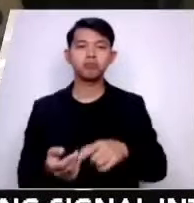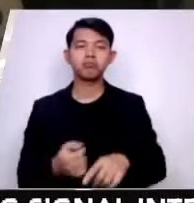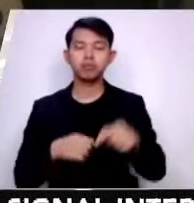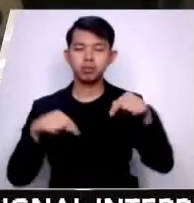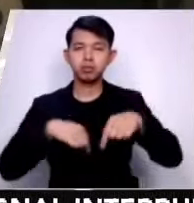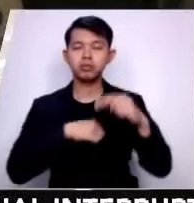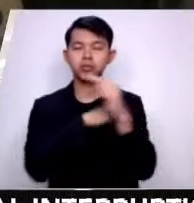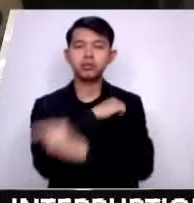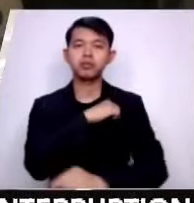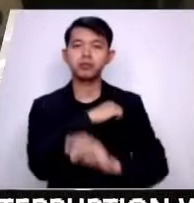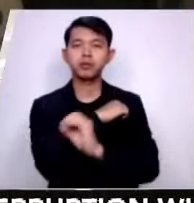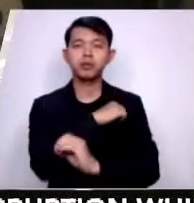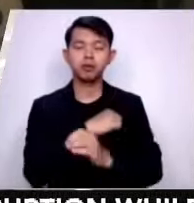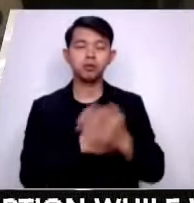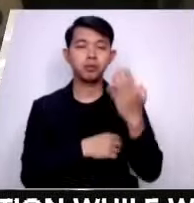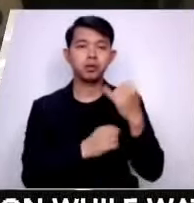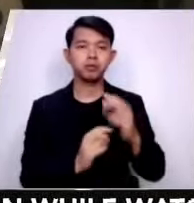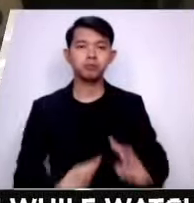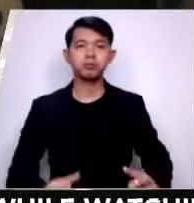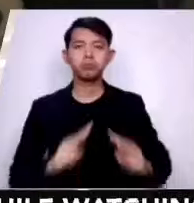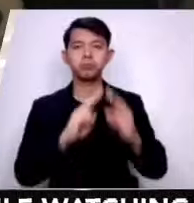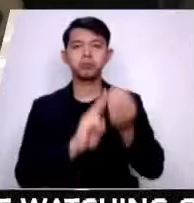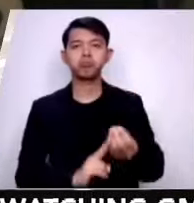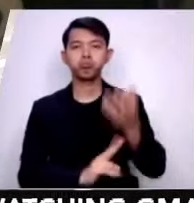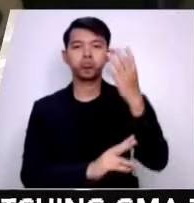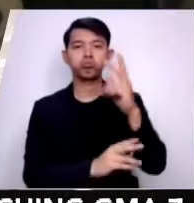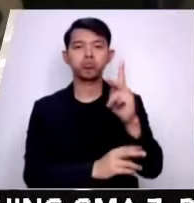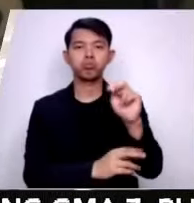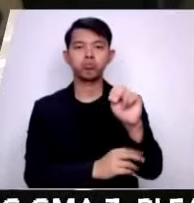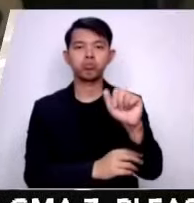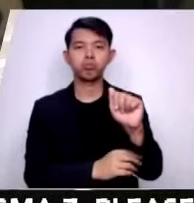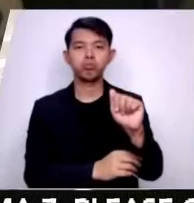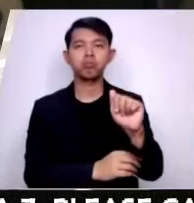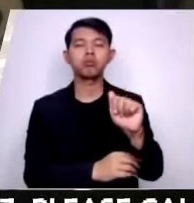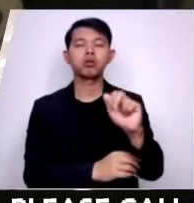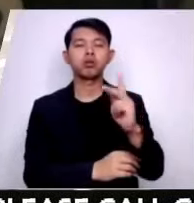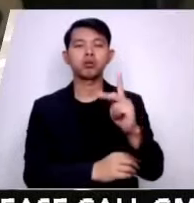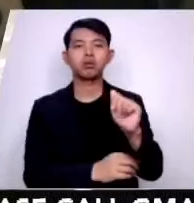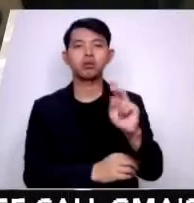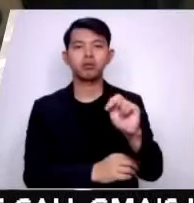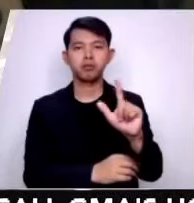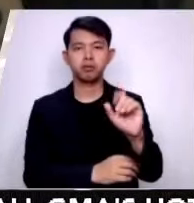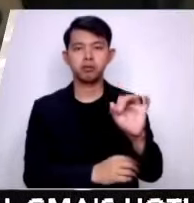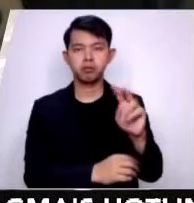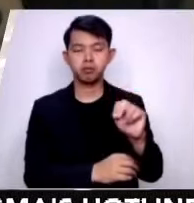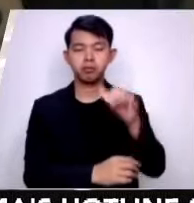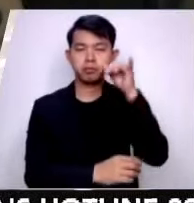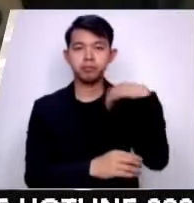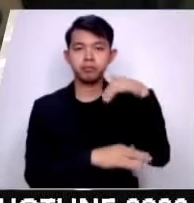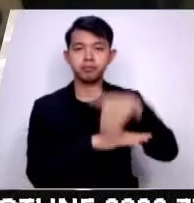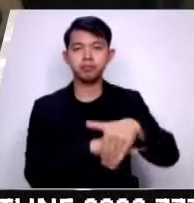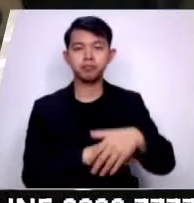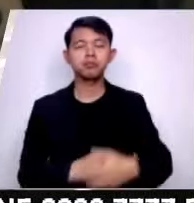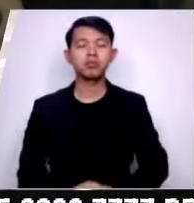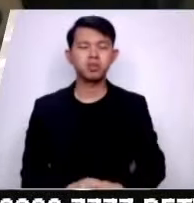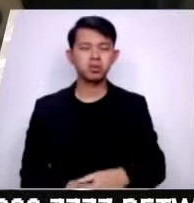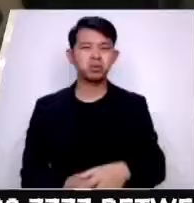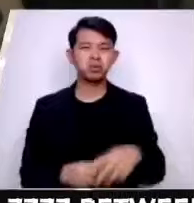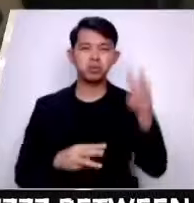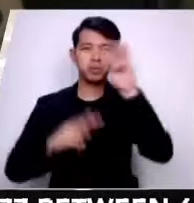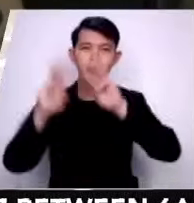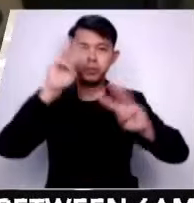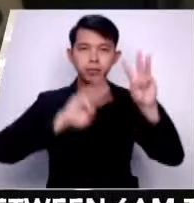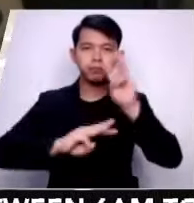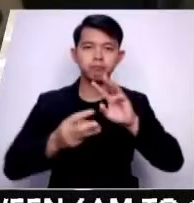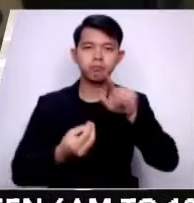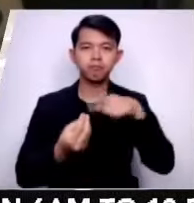explosive eruption ng Bulkang Canlaon kagabi. Dito sa La Castellana, nag-aalalaman sa iniwan nilang mga bahay, mas pinili ng